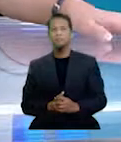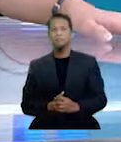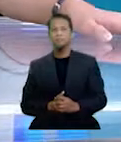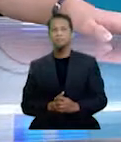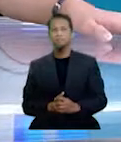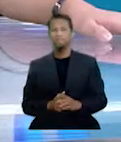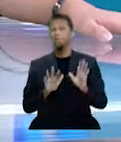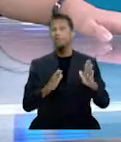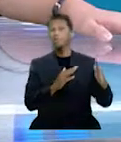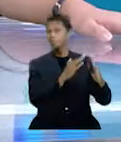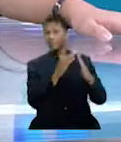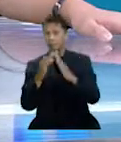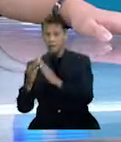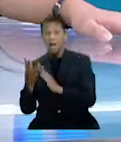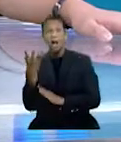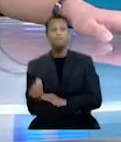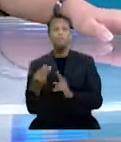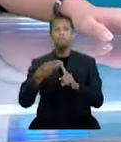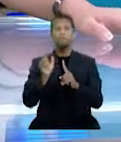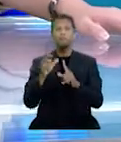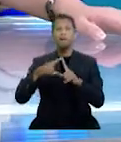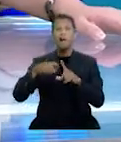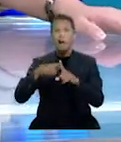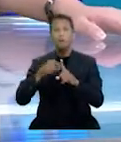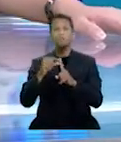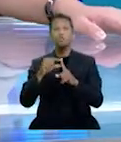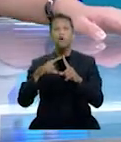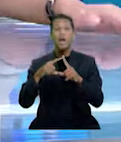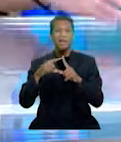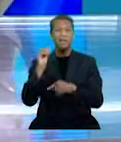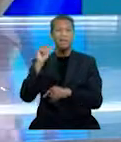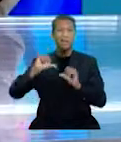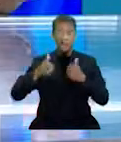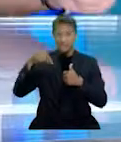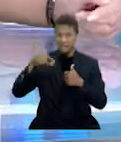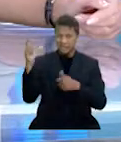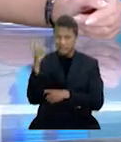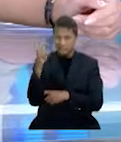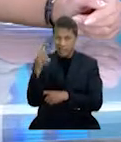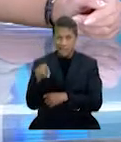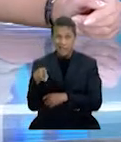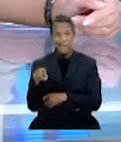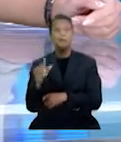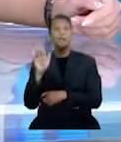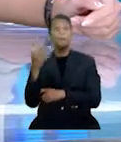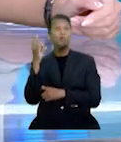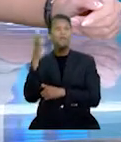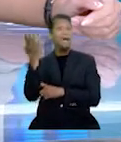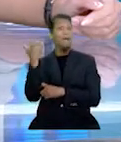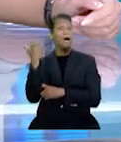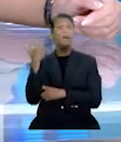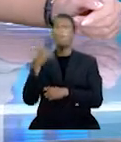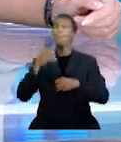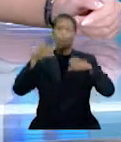Banjir juga merendam puluhan rumah warga di Kampung Bulak, Pondok Aren, Tangerang Selatan. Tingginya intensitas hujan sejak Sabtu siang ditambah dengan